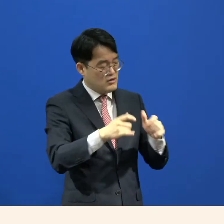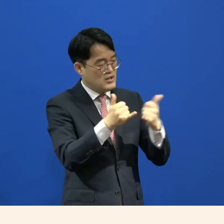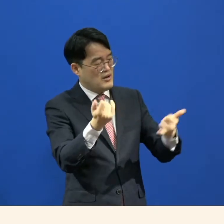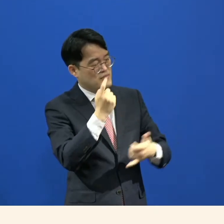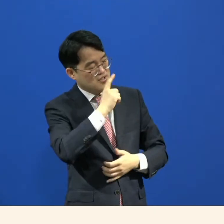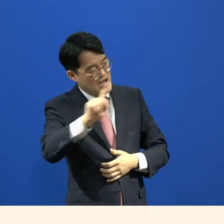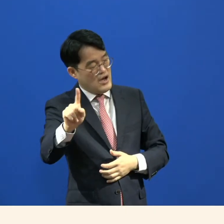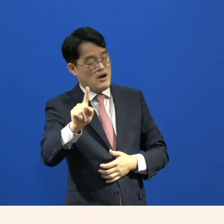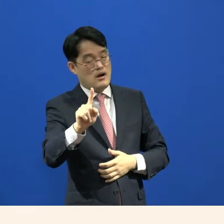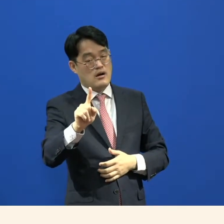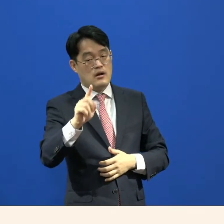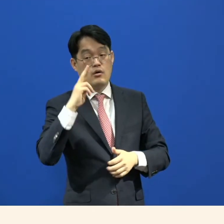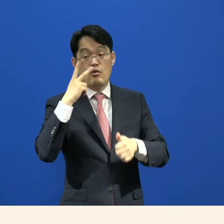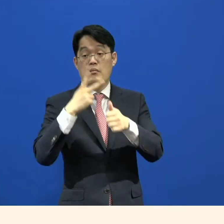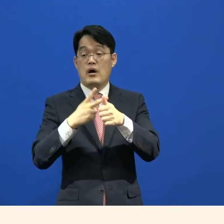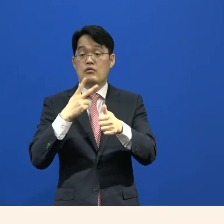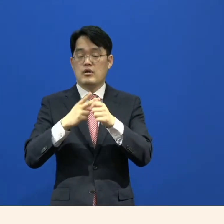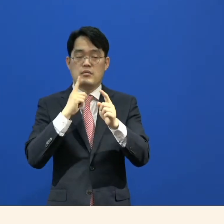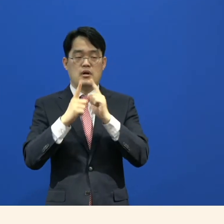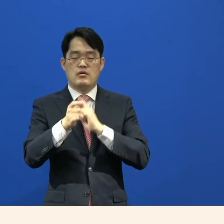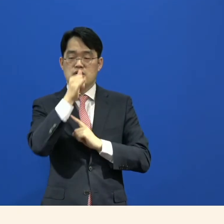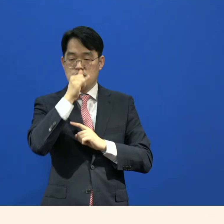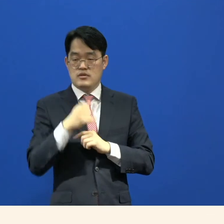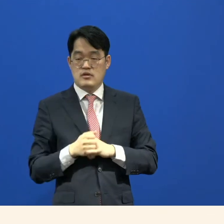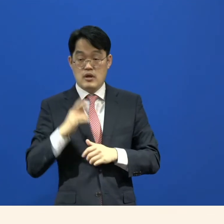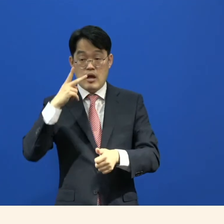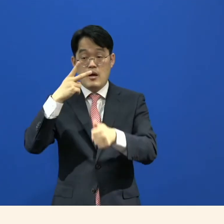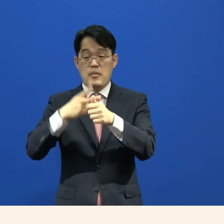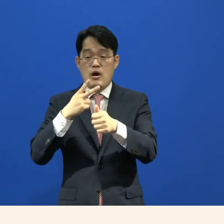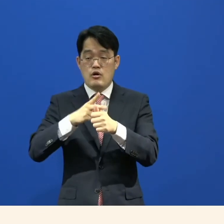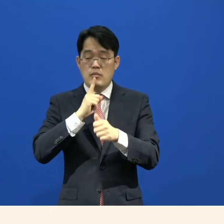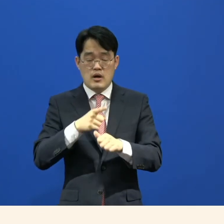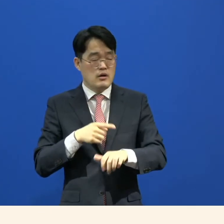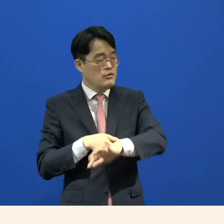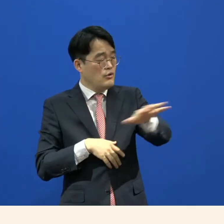바울은 우리를 계속 어디로 데려가고 있습니까? 십자가를 보라는 것입니다.